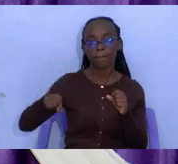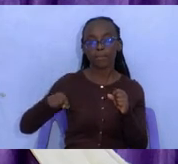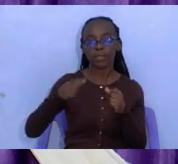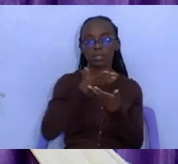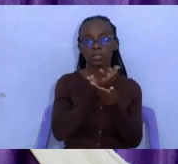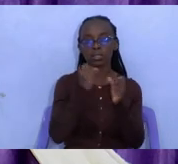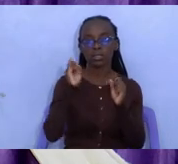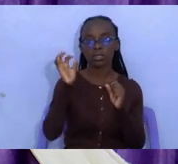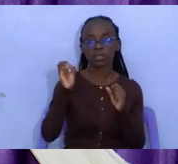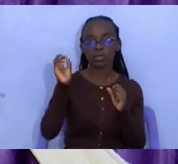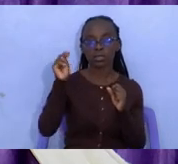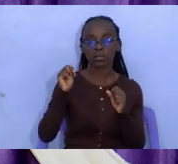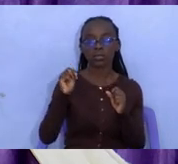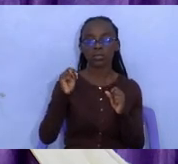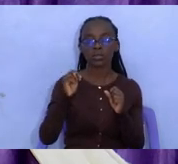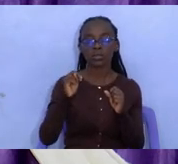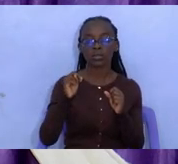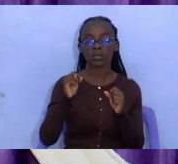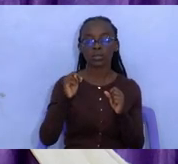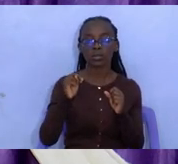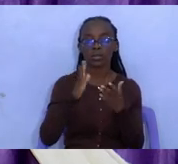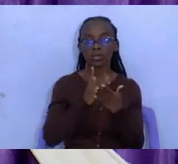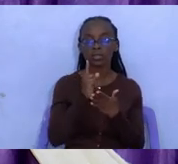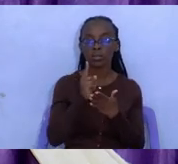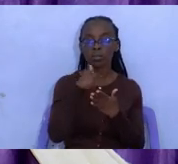kukupokea sasa pia uingie.